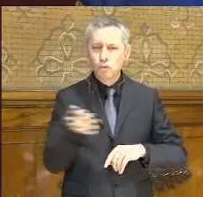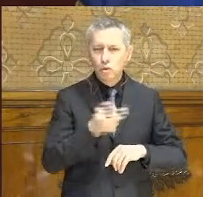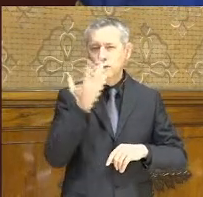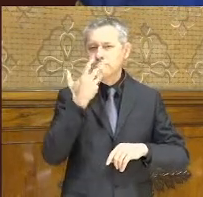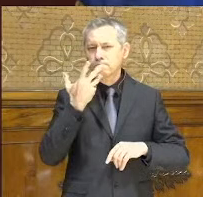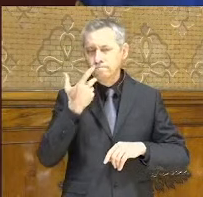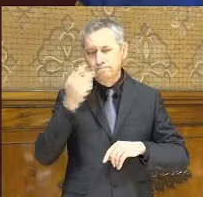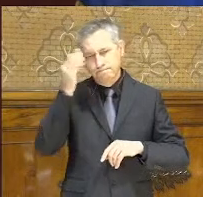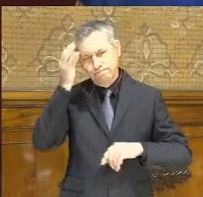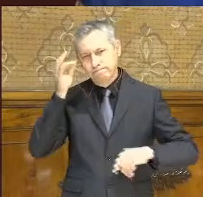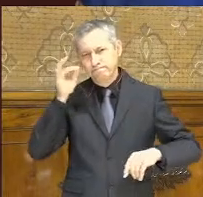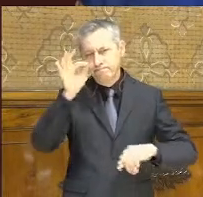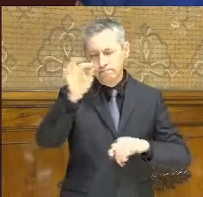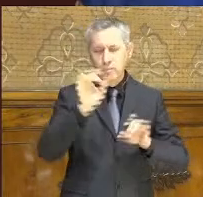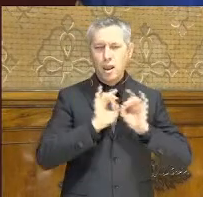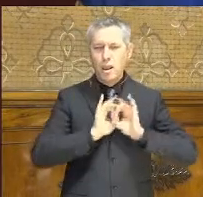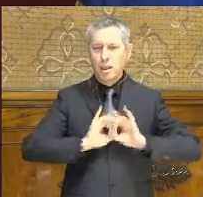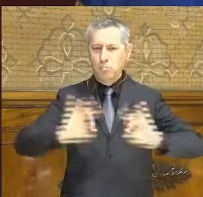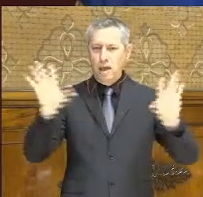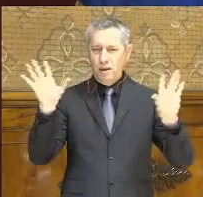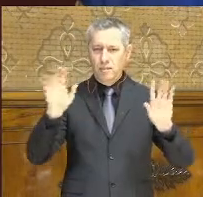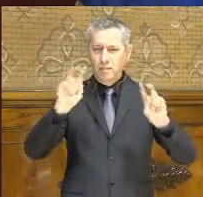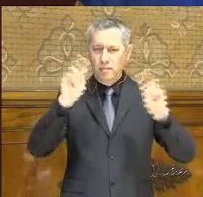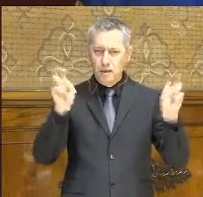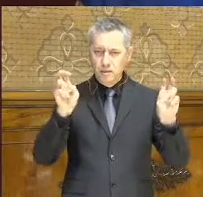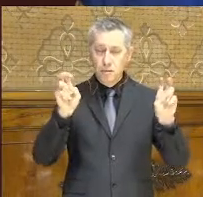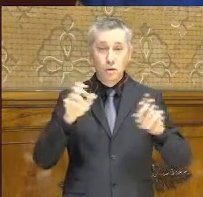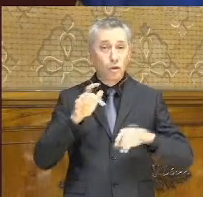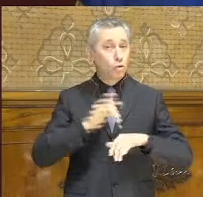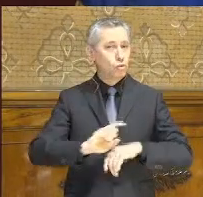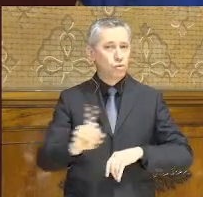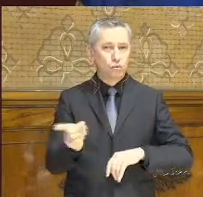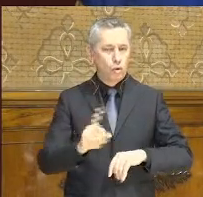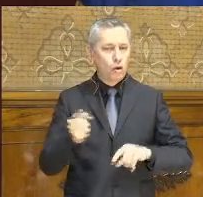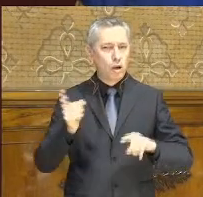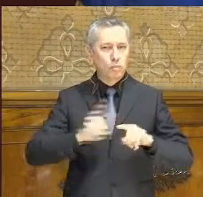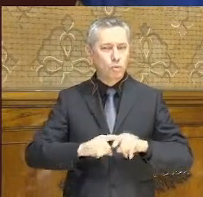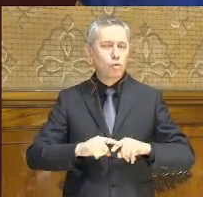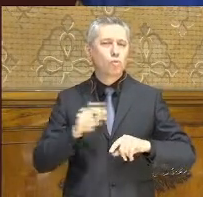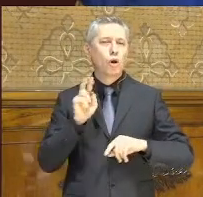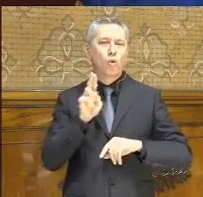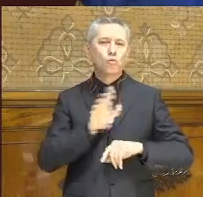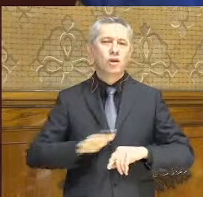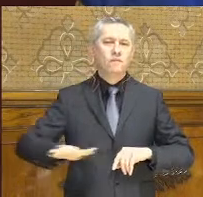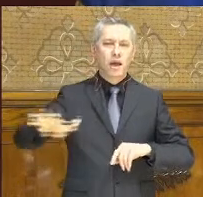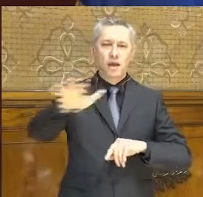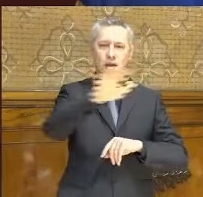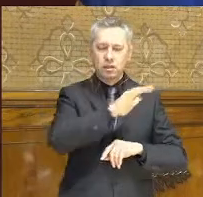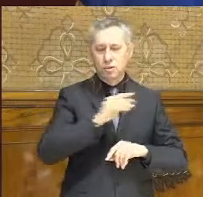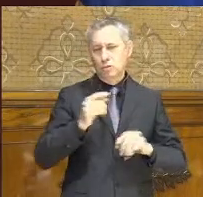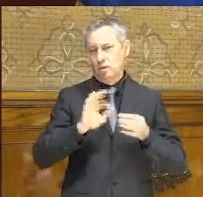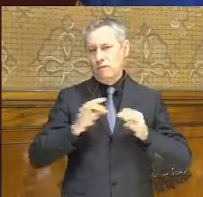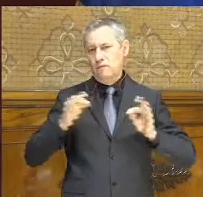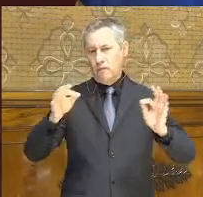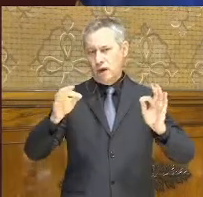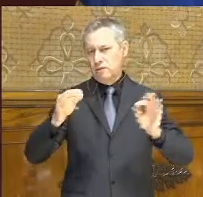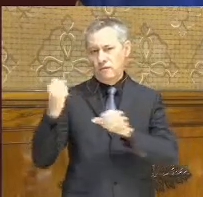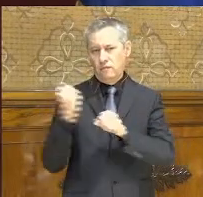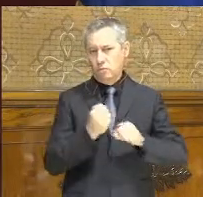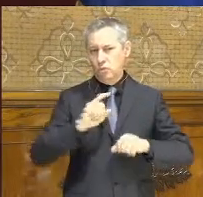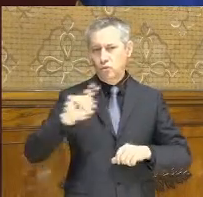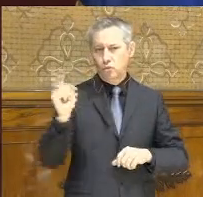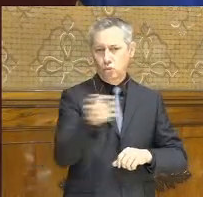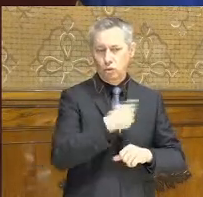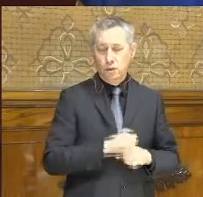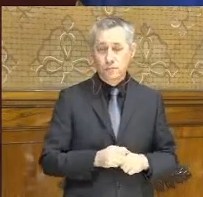il concetto di libertas, inviolabile, e universis, come dice il nostro motto, per tutti. L'Università